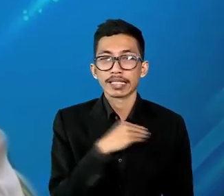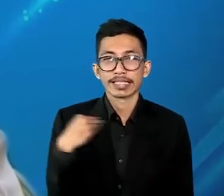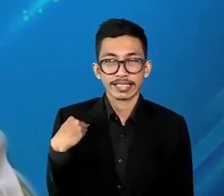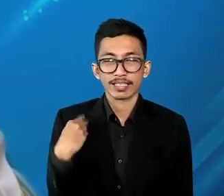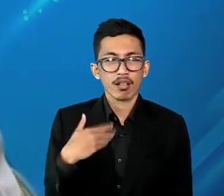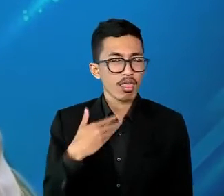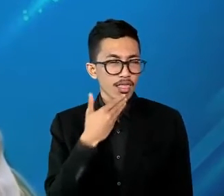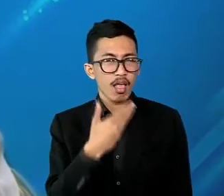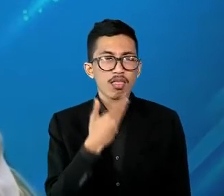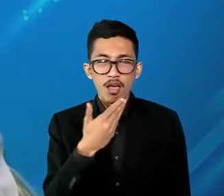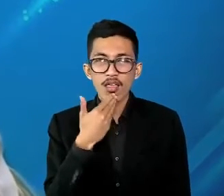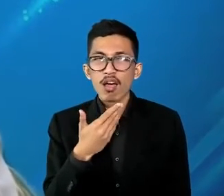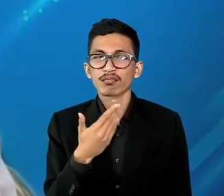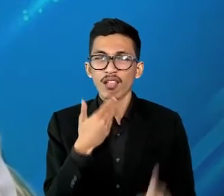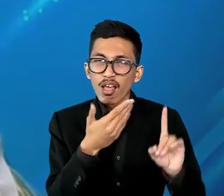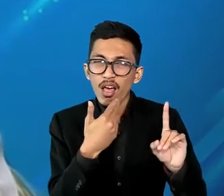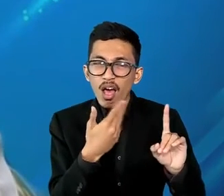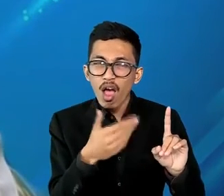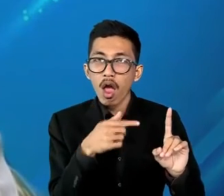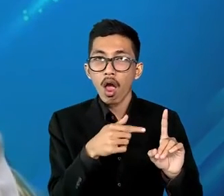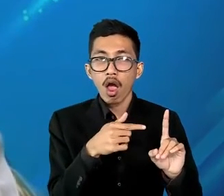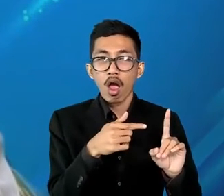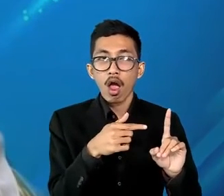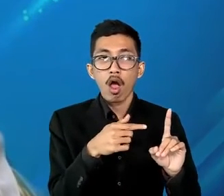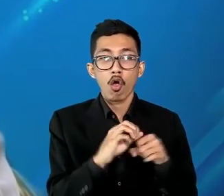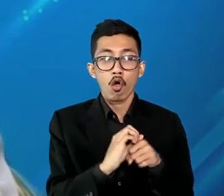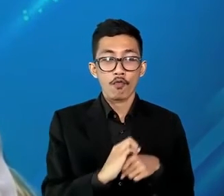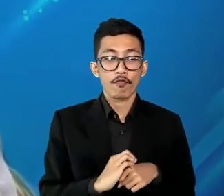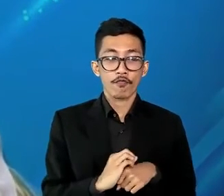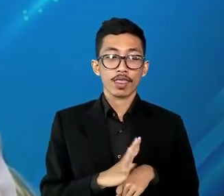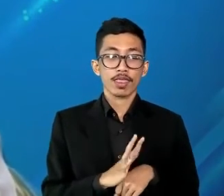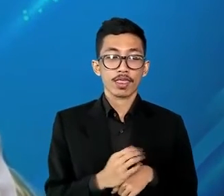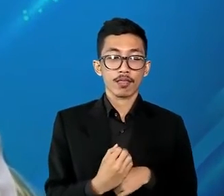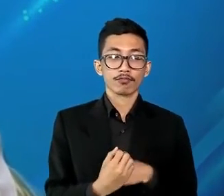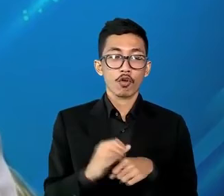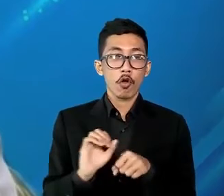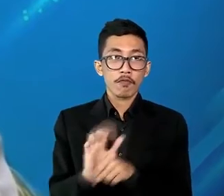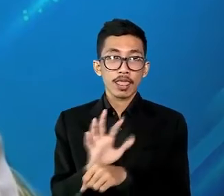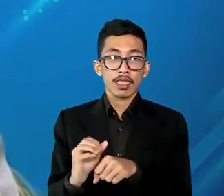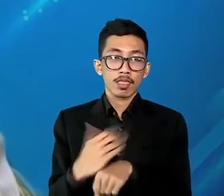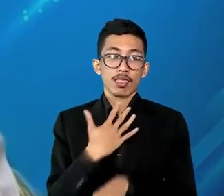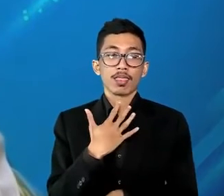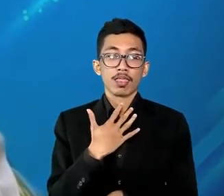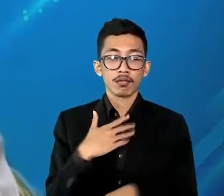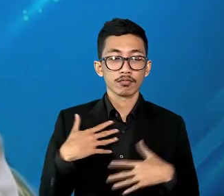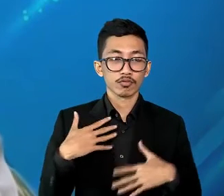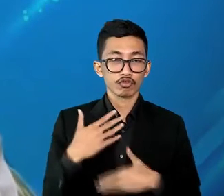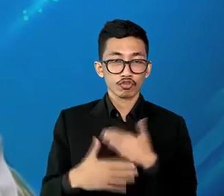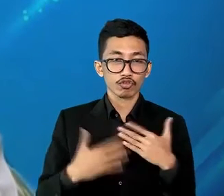Kita menanyakan, apakah kalau sudah habis menderita COVID, orang itu betul-betul akan menjadi